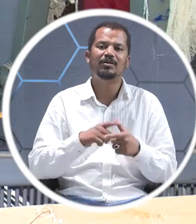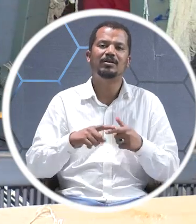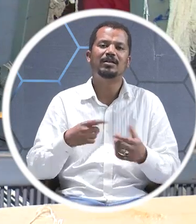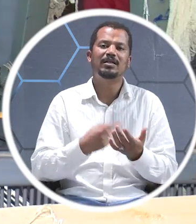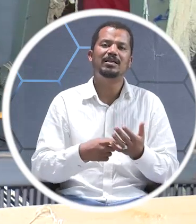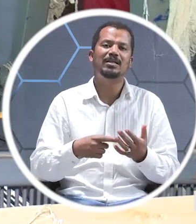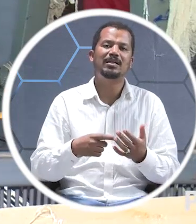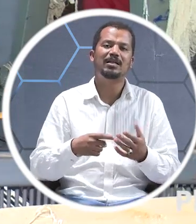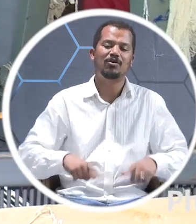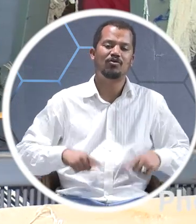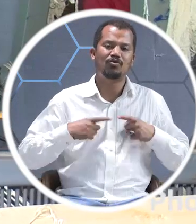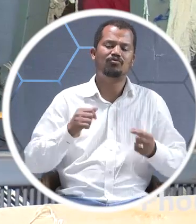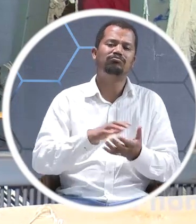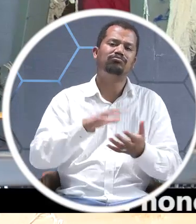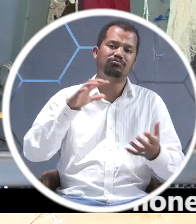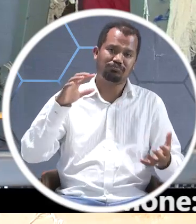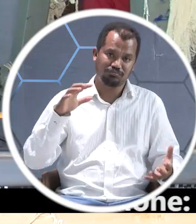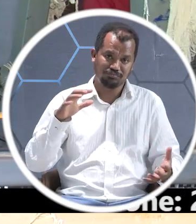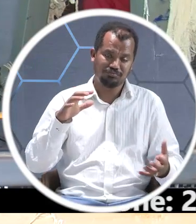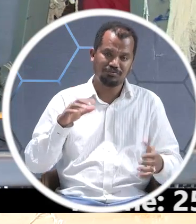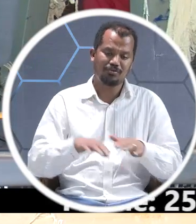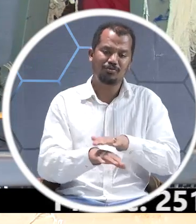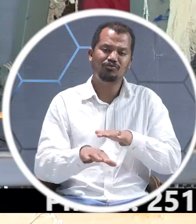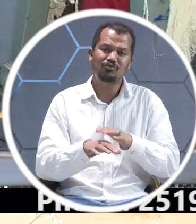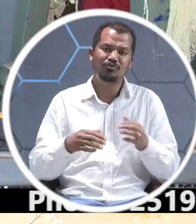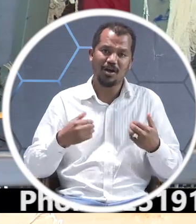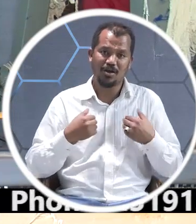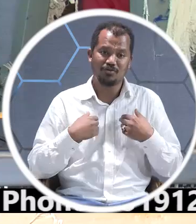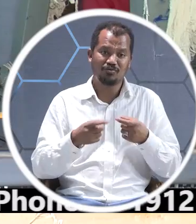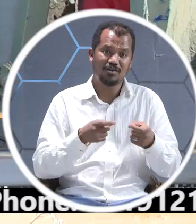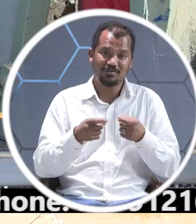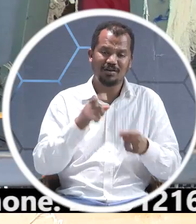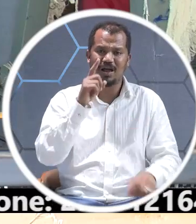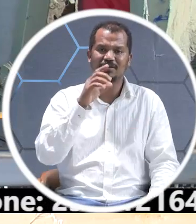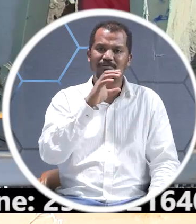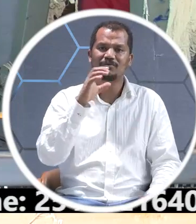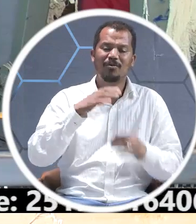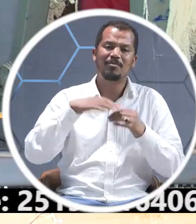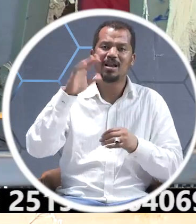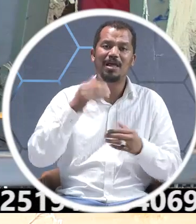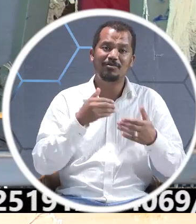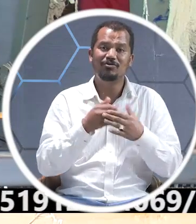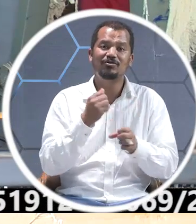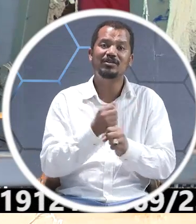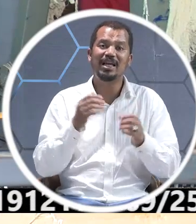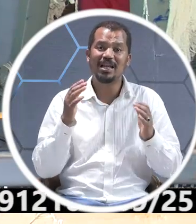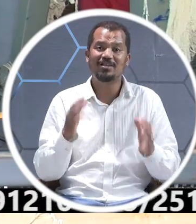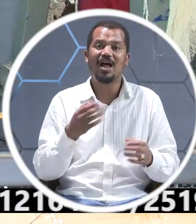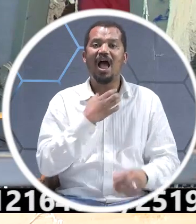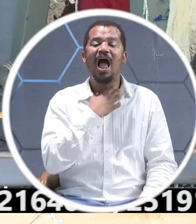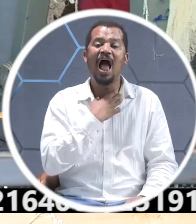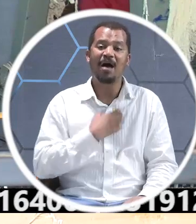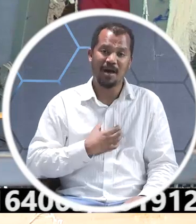انگری هم هابر کنورو ودنه تو گارت دام رو به سروی میاست در درآچون کمی تو بلای میدرسو